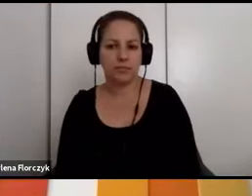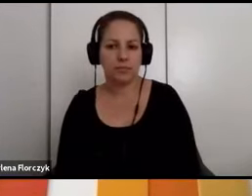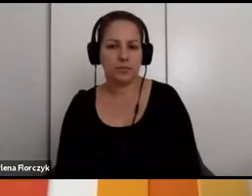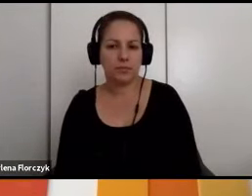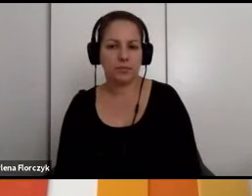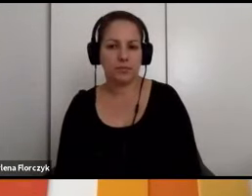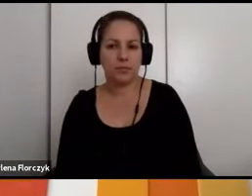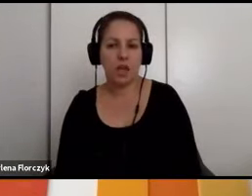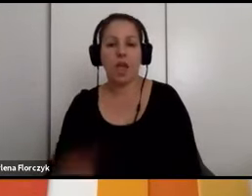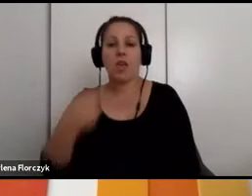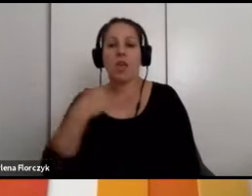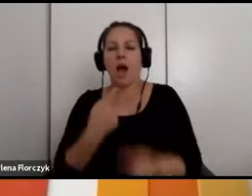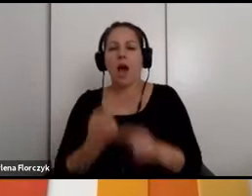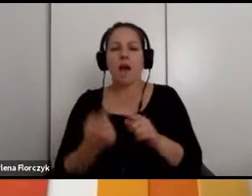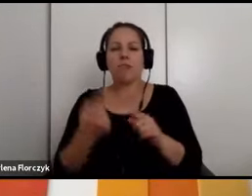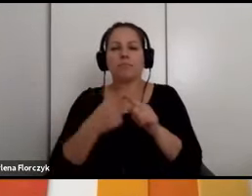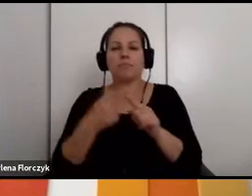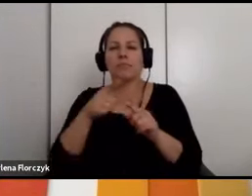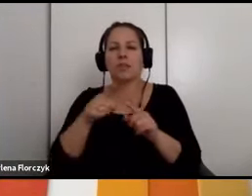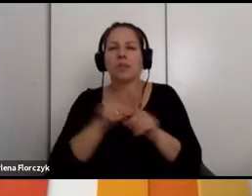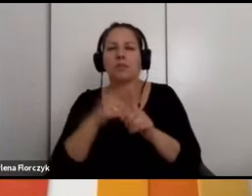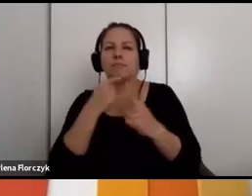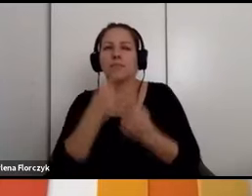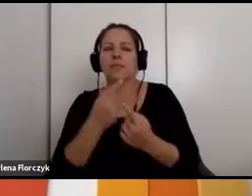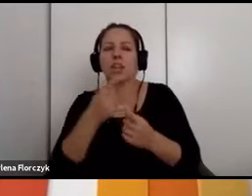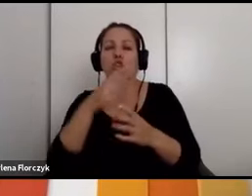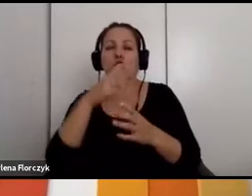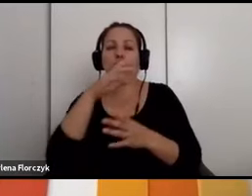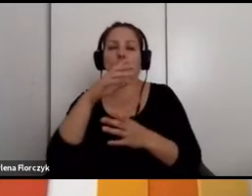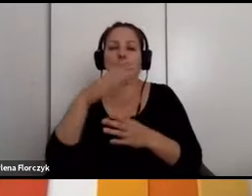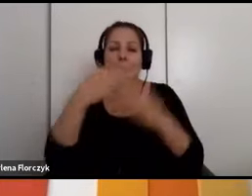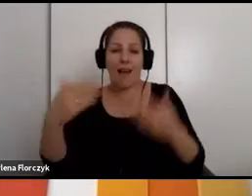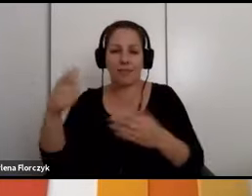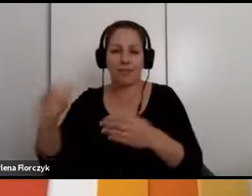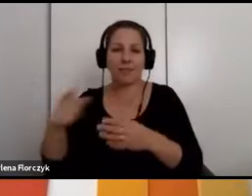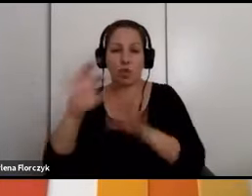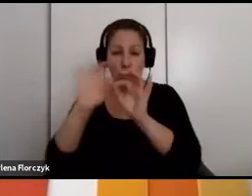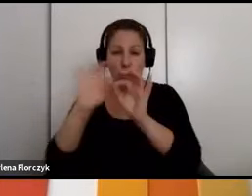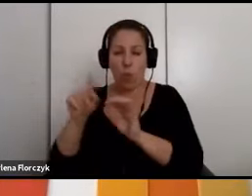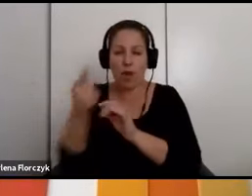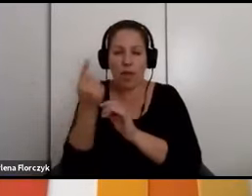Ja z kolei rzuciłabym takie światło na to, że teatr jest jedną ze sztuk, która najbardziej